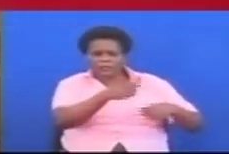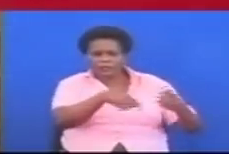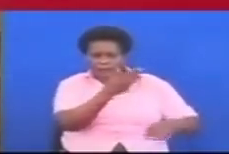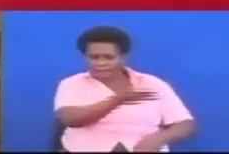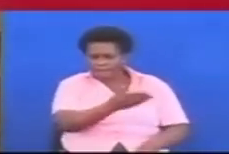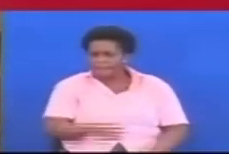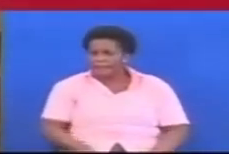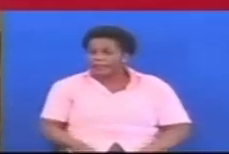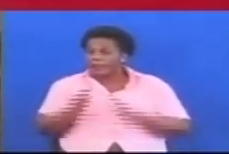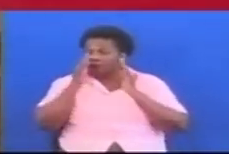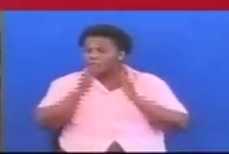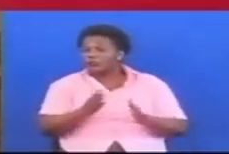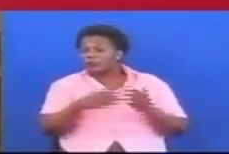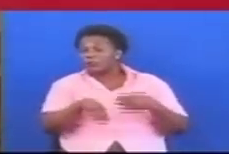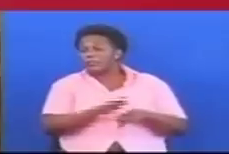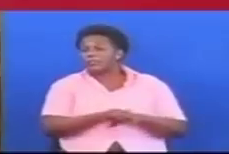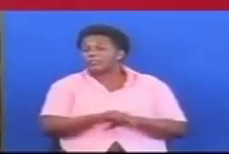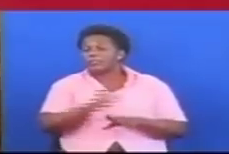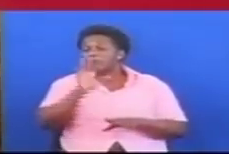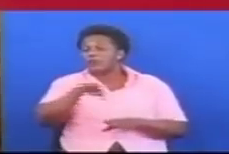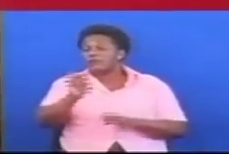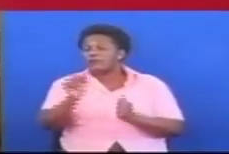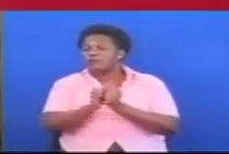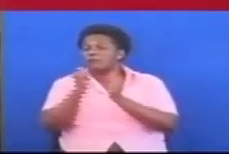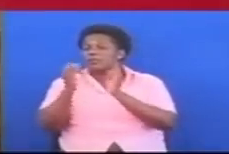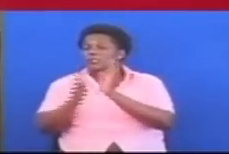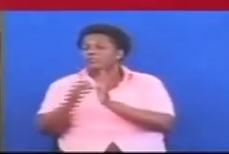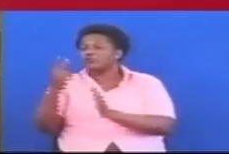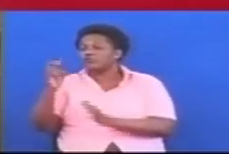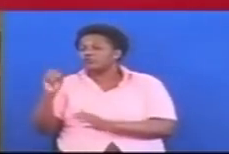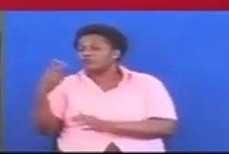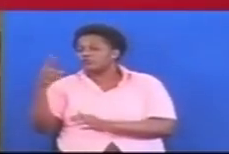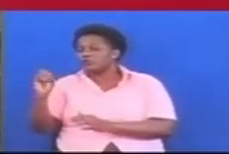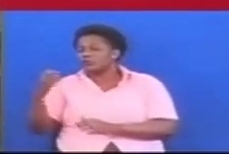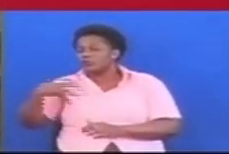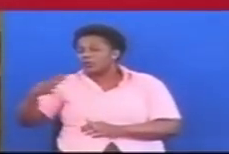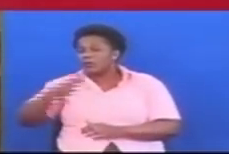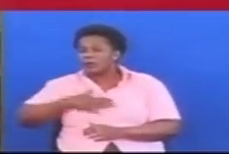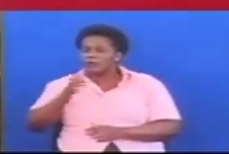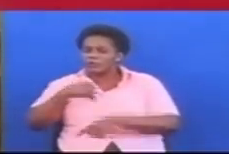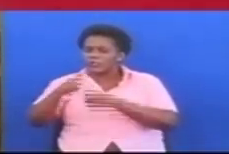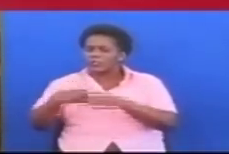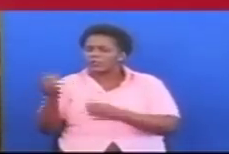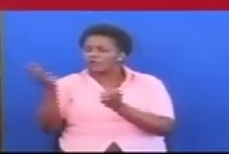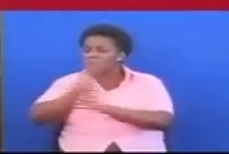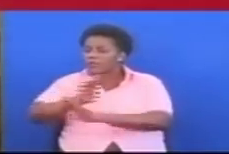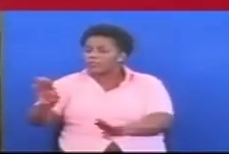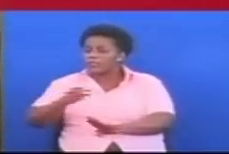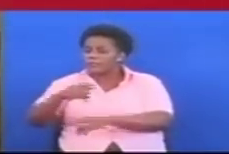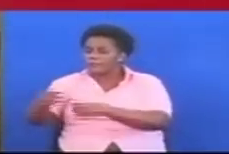Mwenyekiti, katika mwaka wa fedha 2019-20 wizara itaendelea kukamilisha miradi ya maji